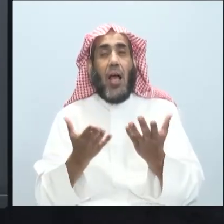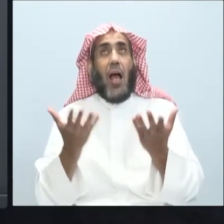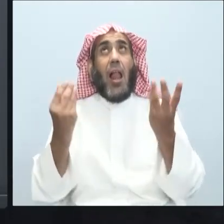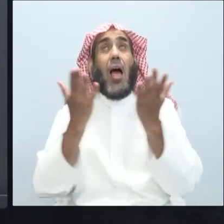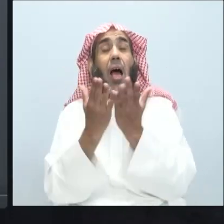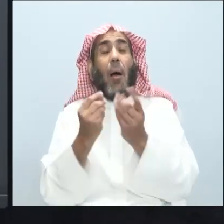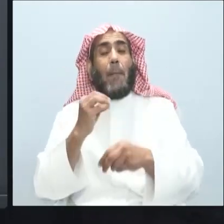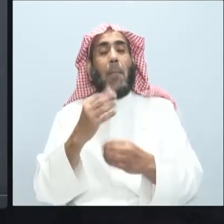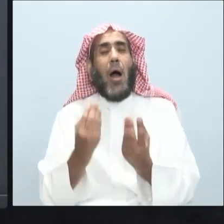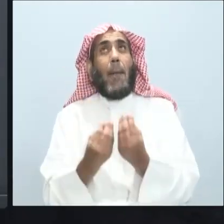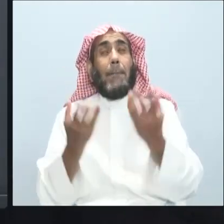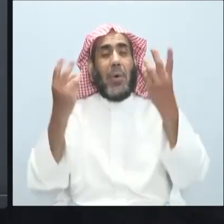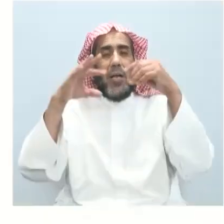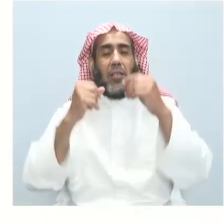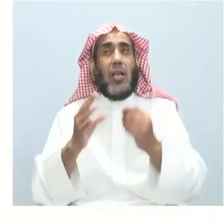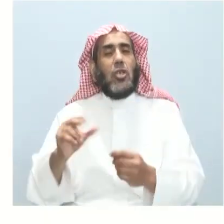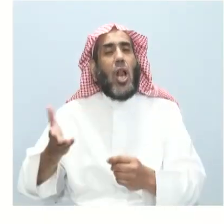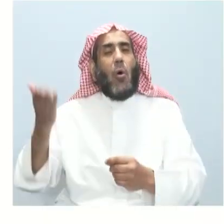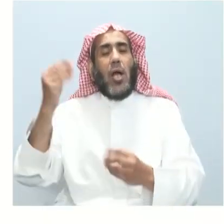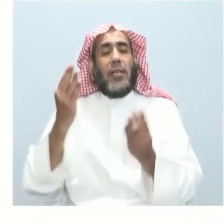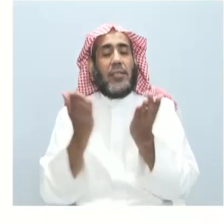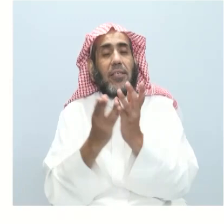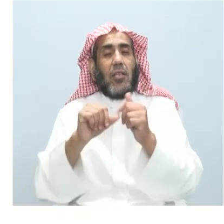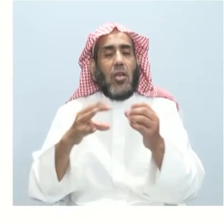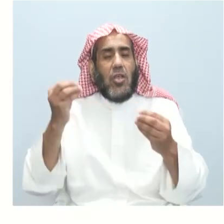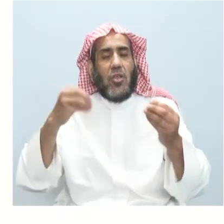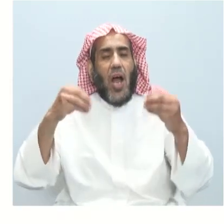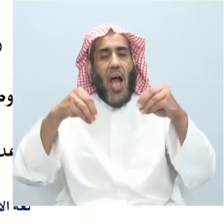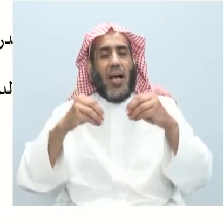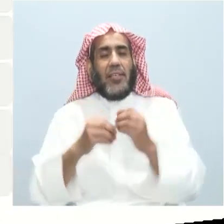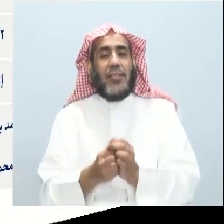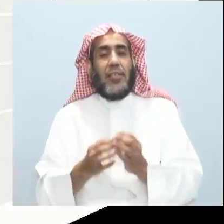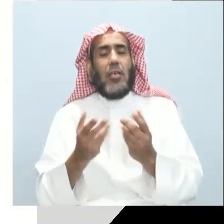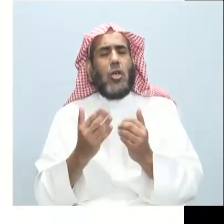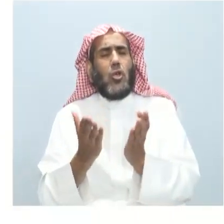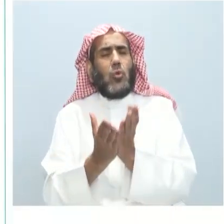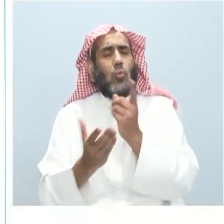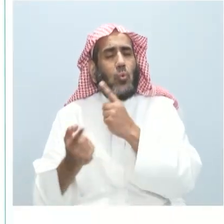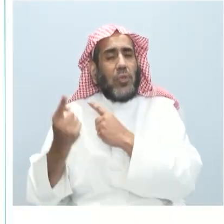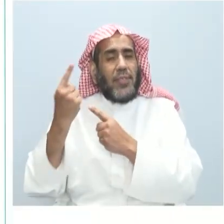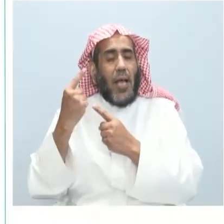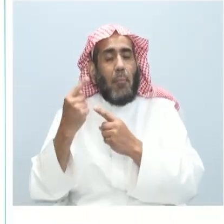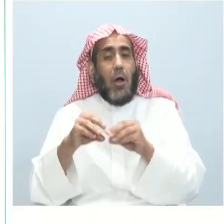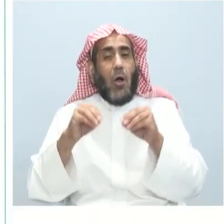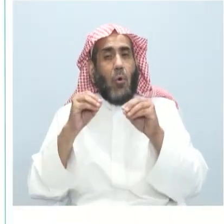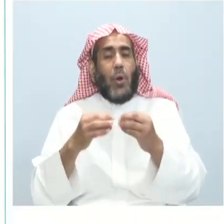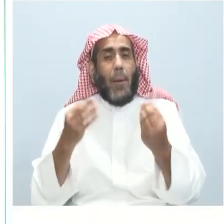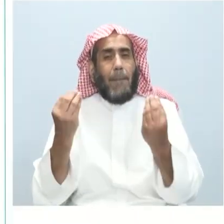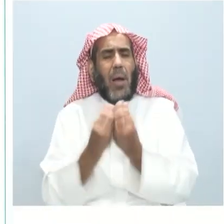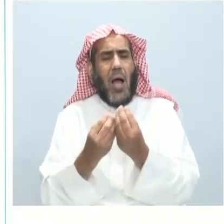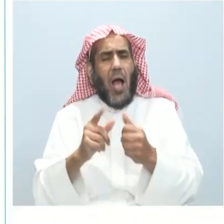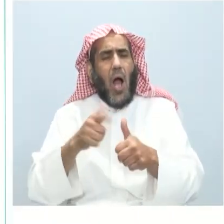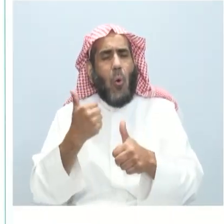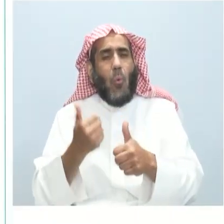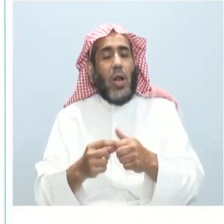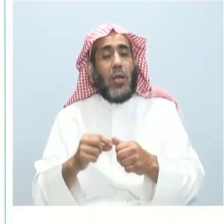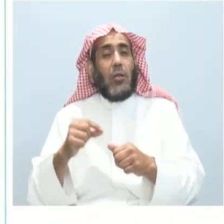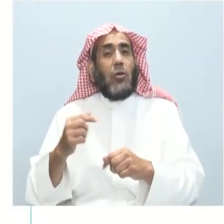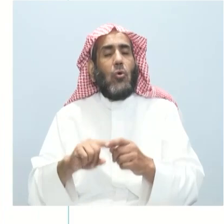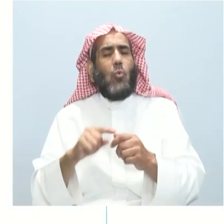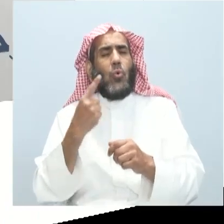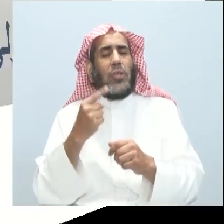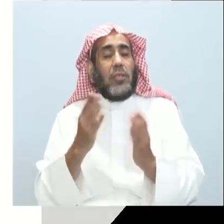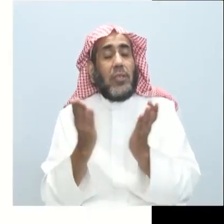الله جل وعلا درسنا ايها الطلاب اثراءات للدروس السابقه هنا مع اول وحده